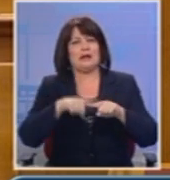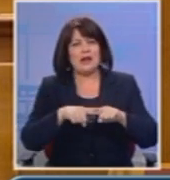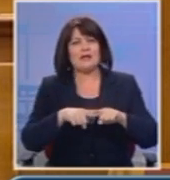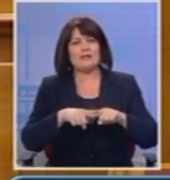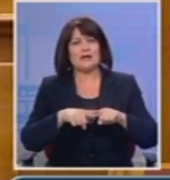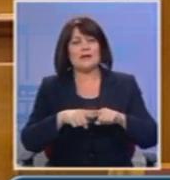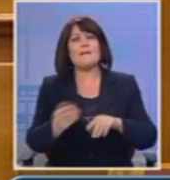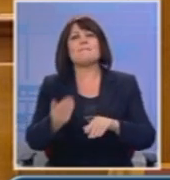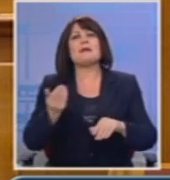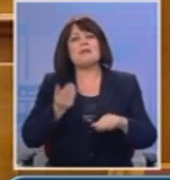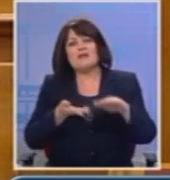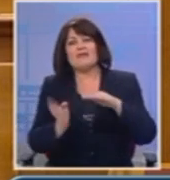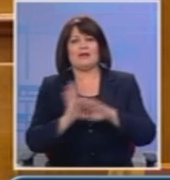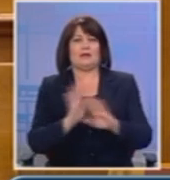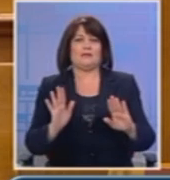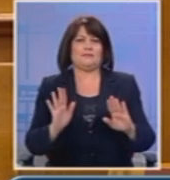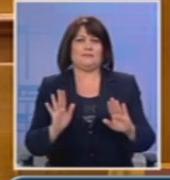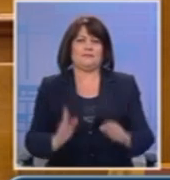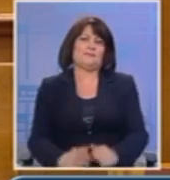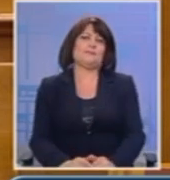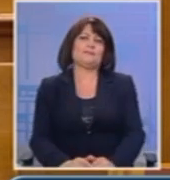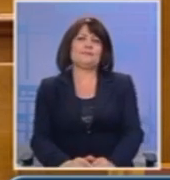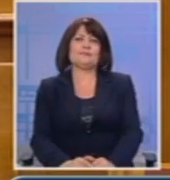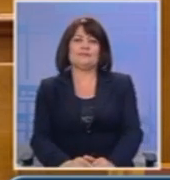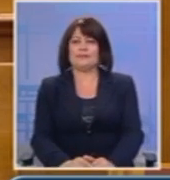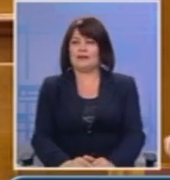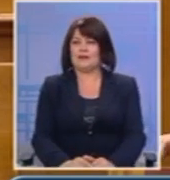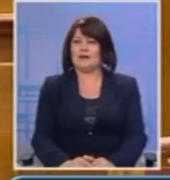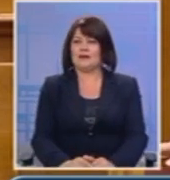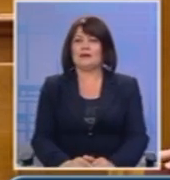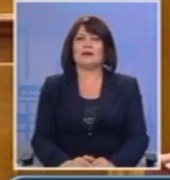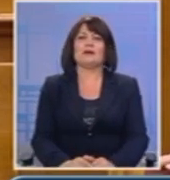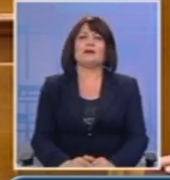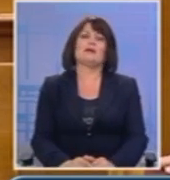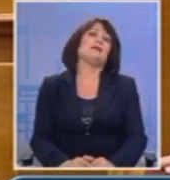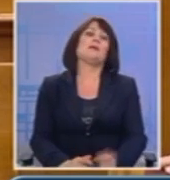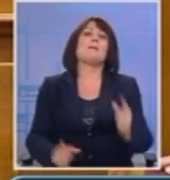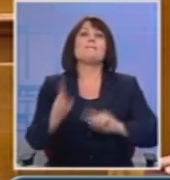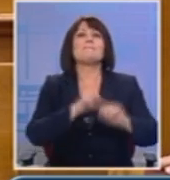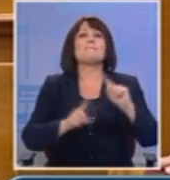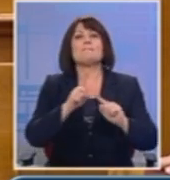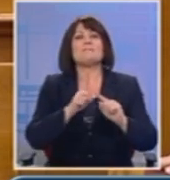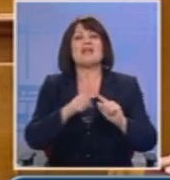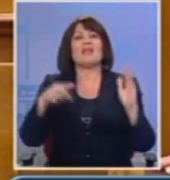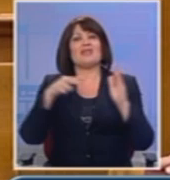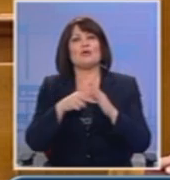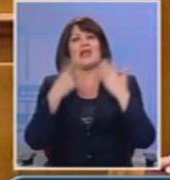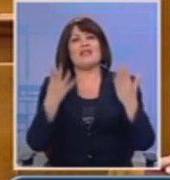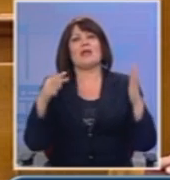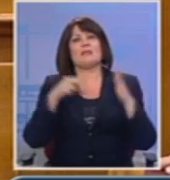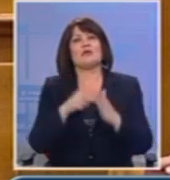λίγο πριν την έξοδο σε ποια πιστωτική ασφυξία βρισκόταν η χώρα το 2009 το